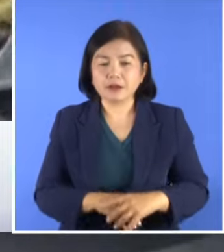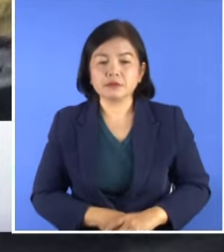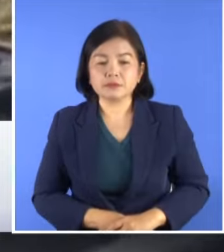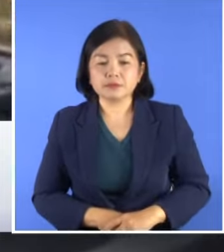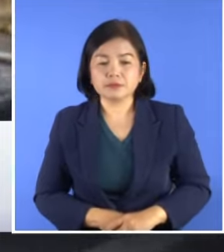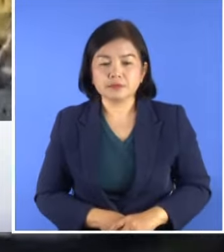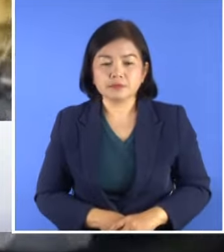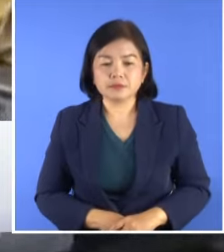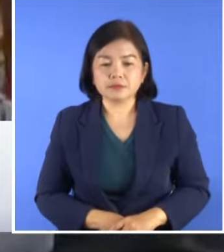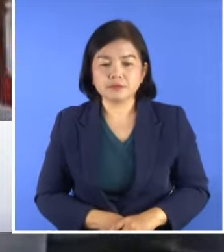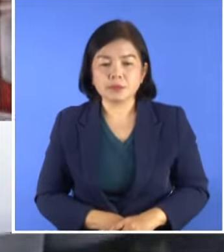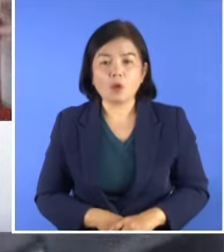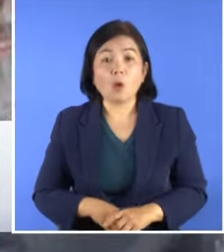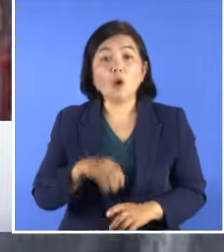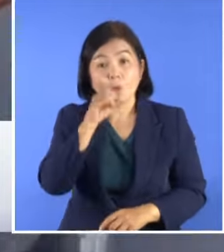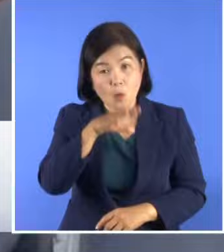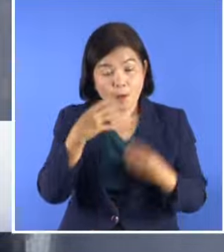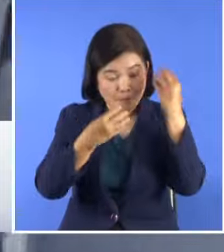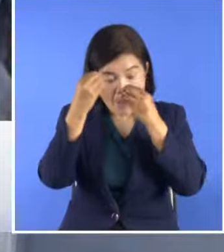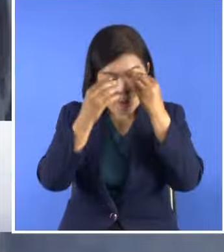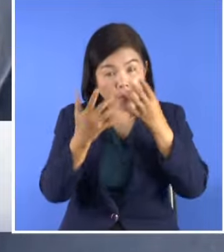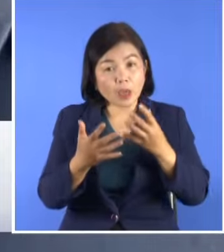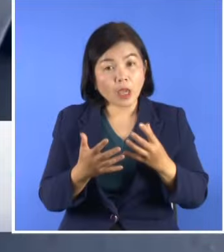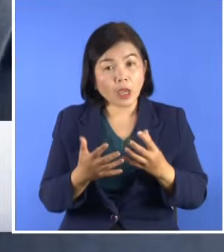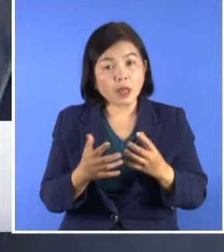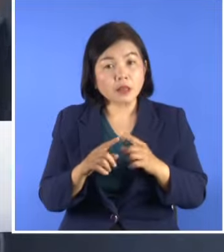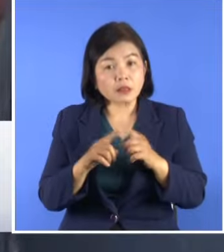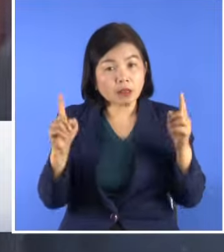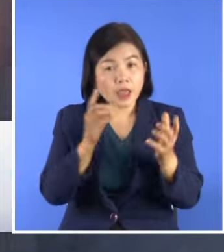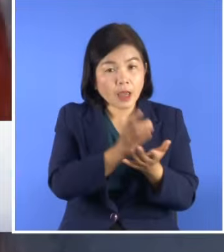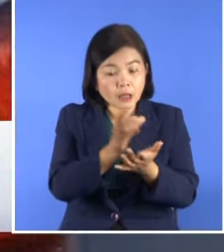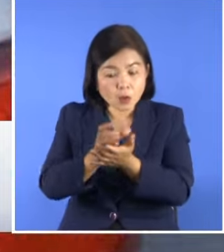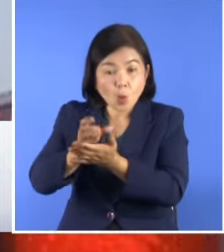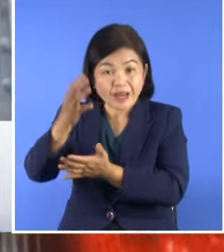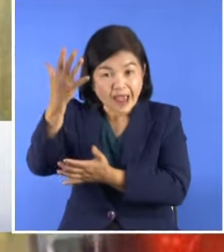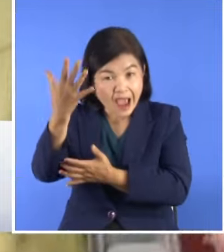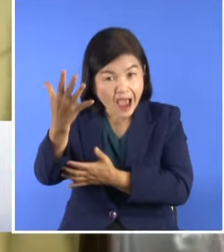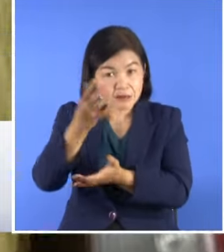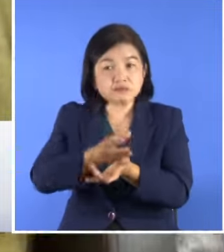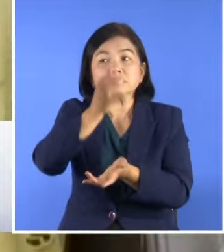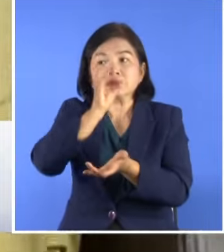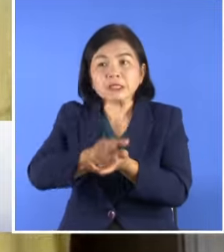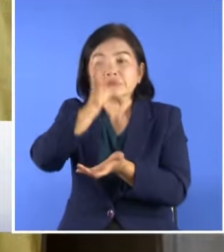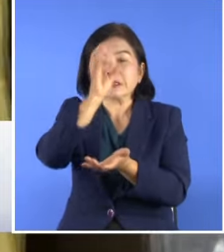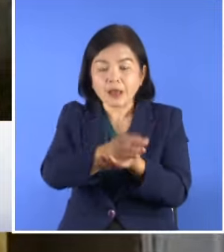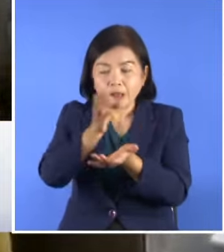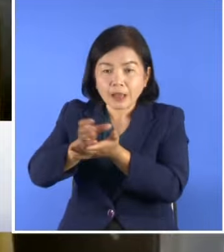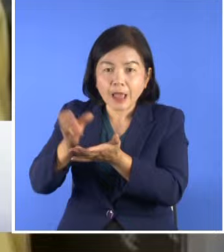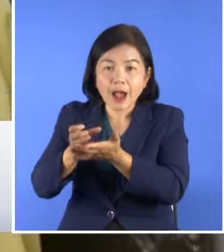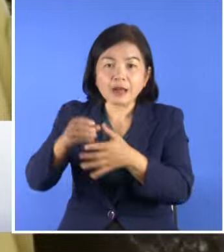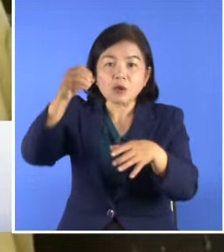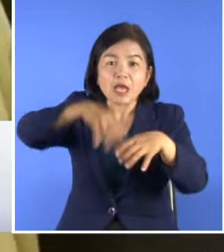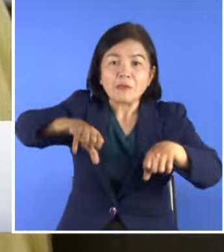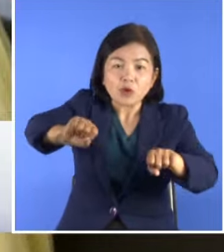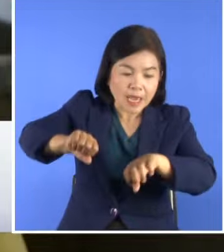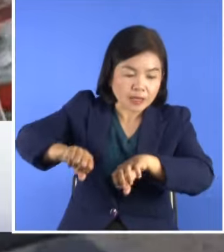โอ้ยืนยันว่าไม่เมาแต่ว่าแก4เทมปิกีมา5ขวดแล้วนะคะแล้วก็มีที่ตกอยู่ที่พื้นที่ข้างตัวอีกข